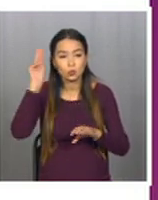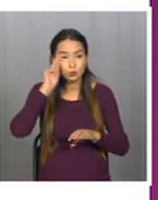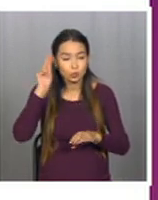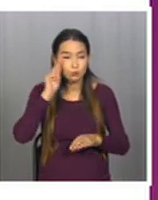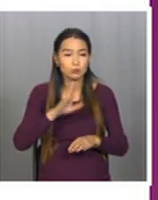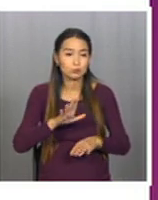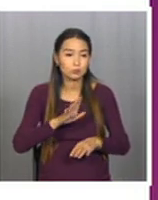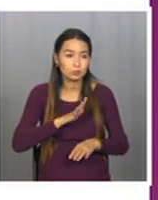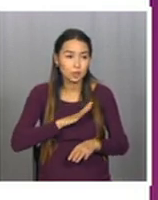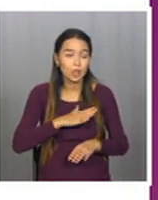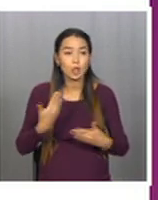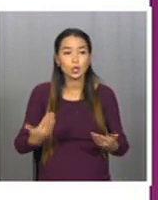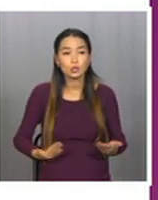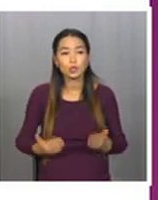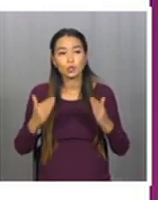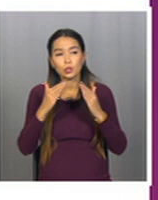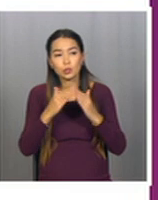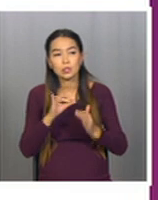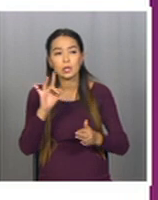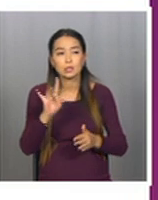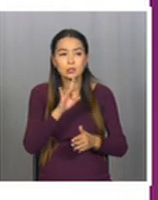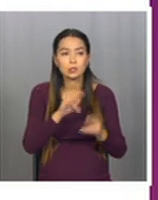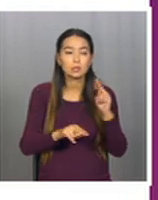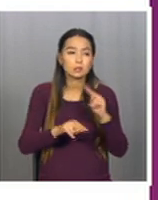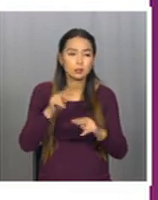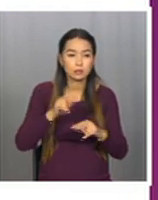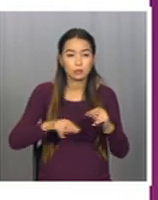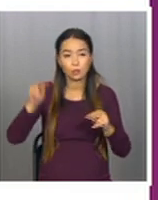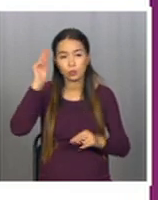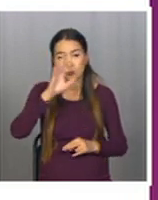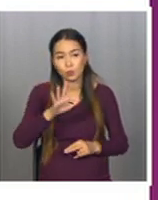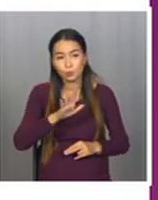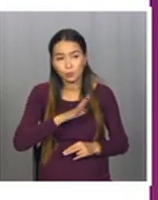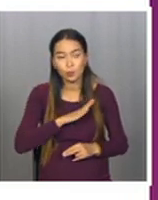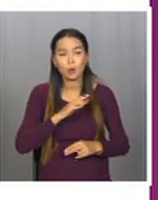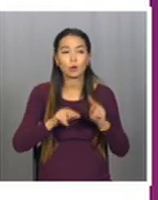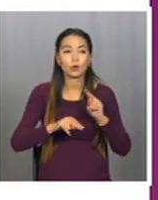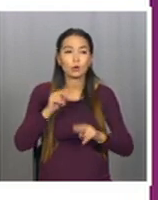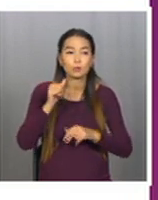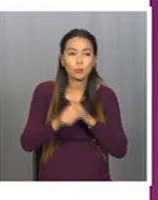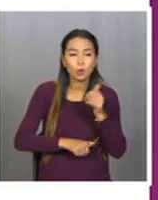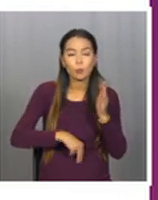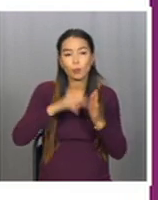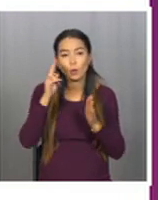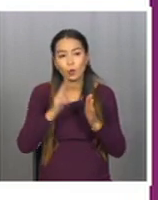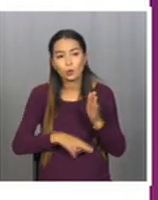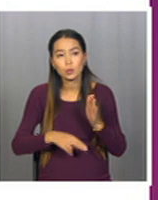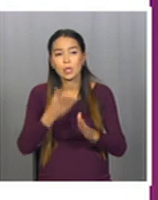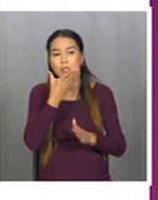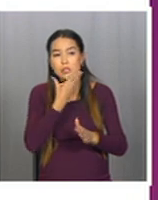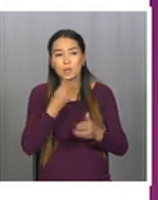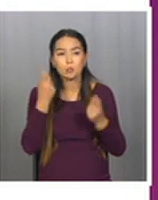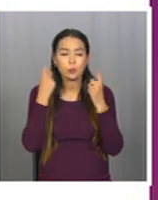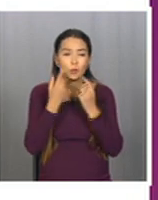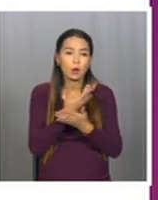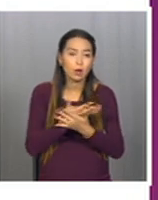мен діни құрылыстар салуды үйренді. Құрылыс материалдарын, бояу, сәндік бұйымдар